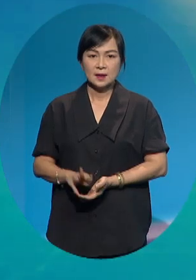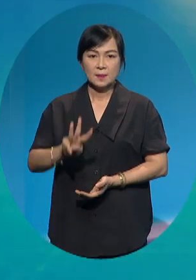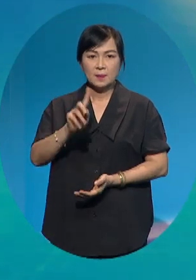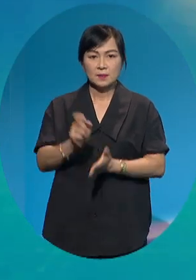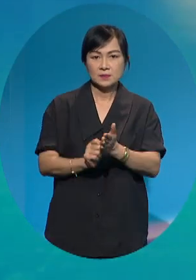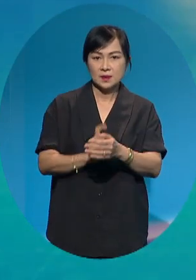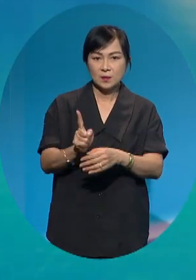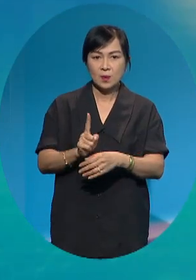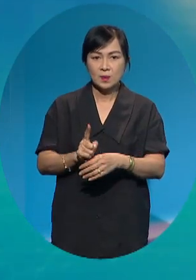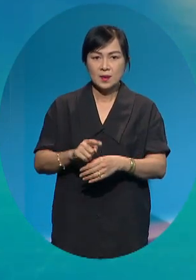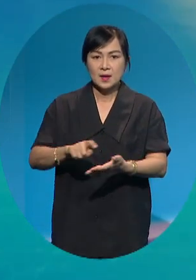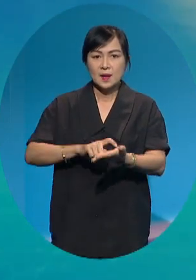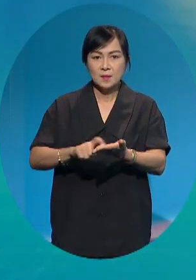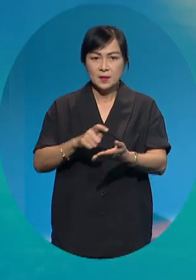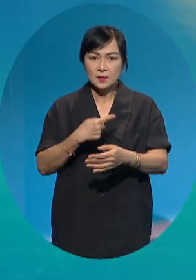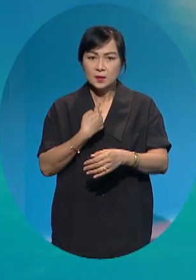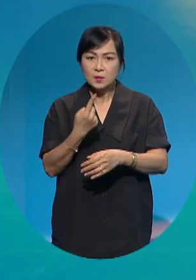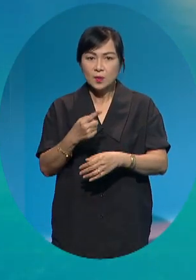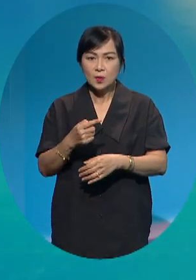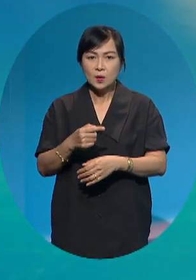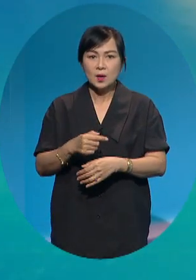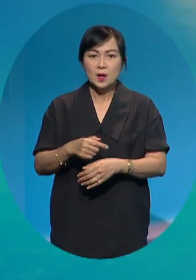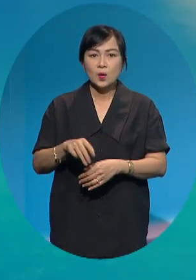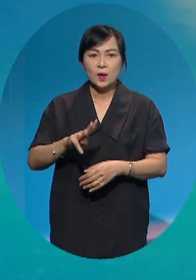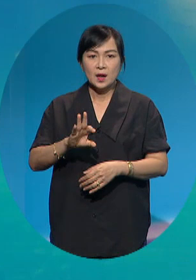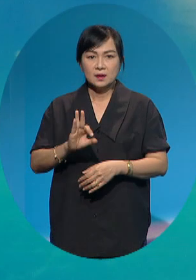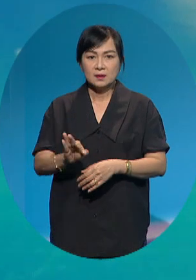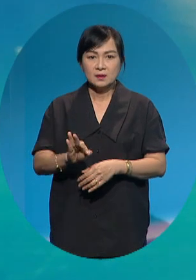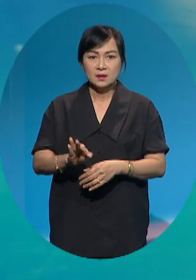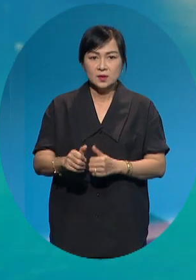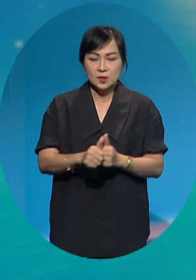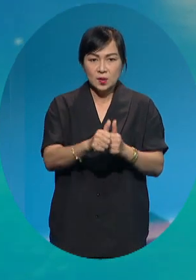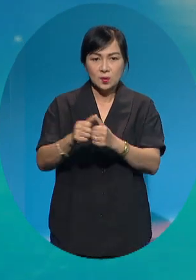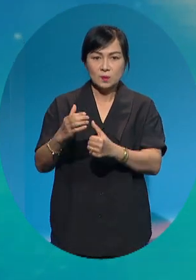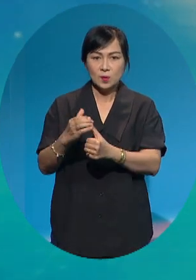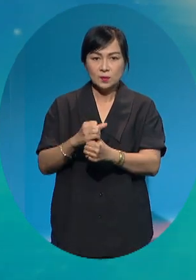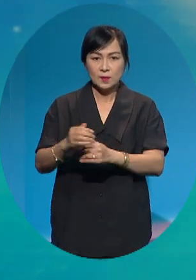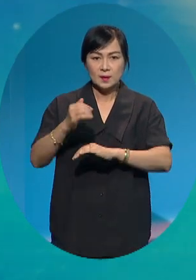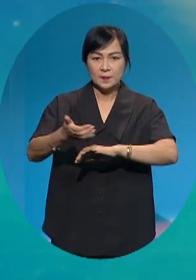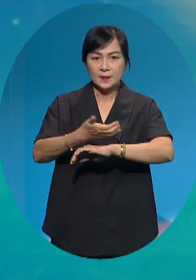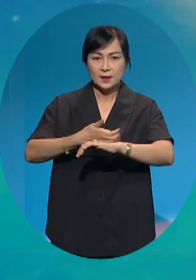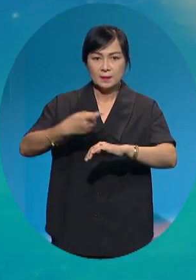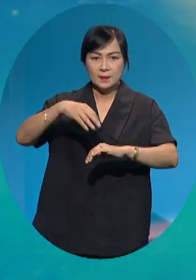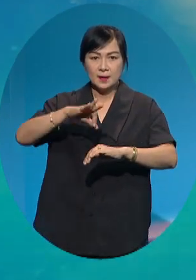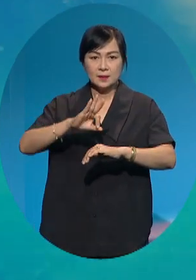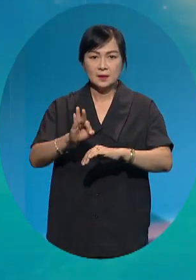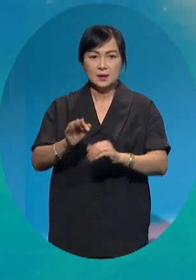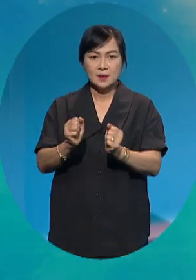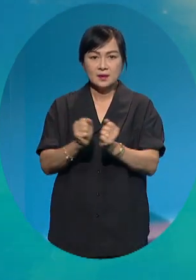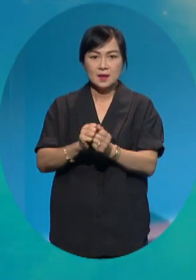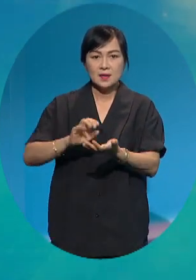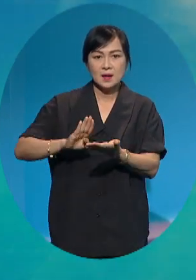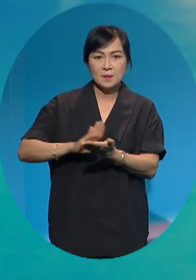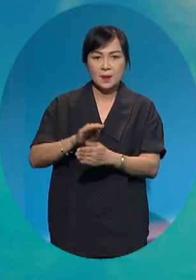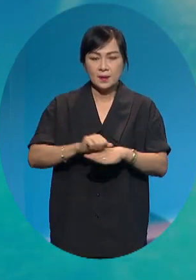Ngày 31 tháng 1, Bộ Ngoại giao Mỹ đã ra tuyên bố nêu rõ Washington đang tích cực theo đuổi mục tiêu thành lập nhà nước Palestine độc lập với những